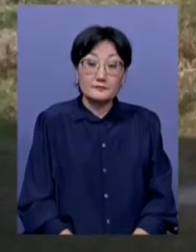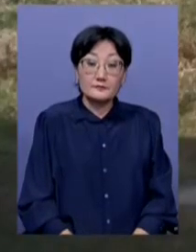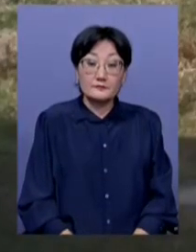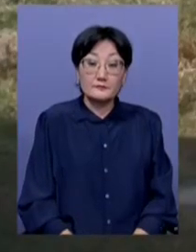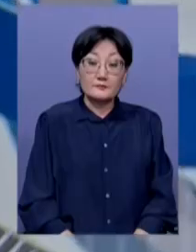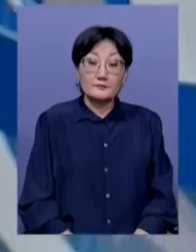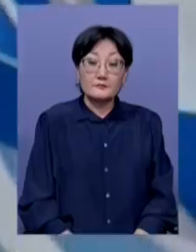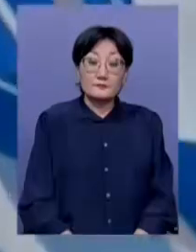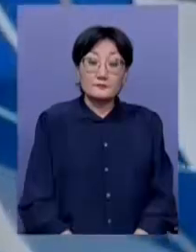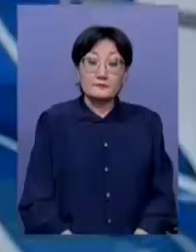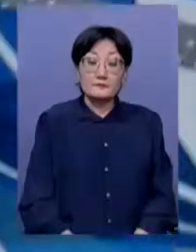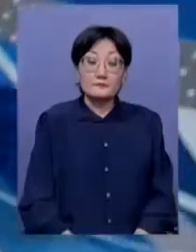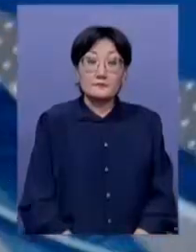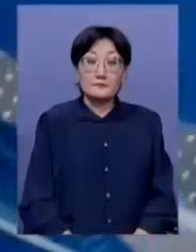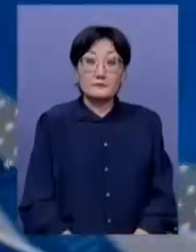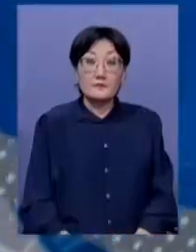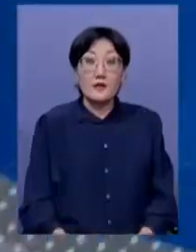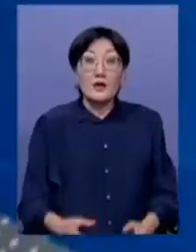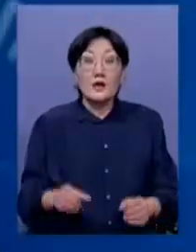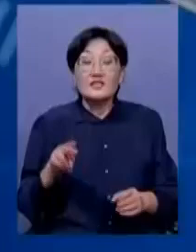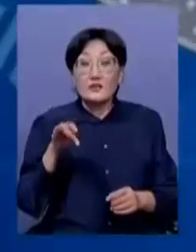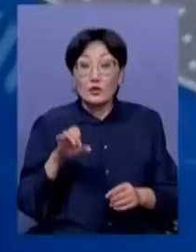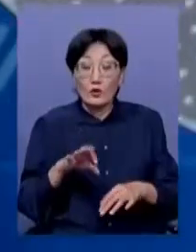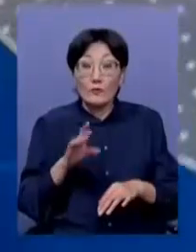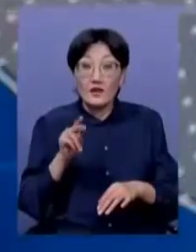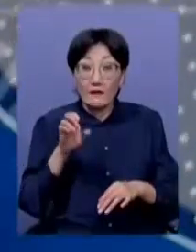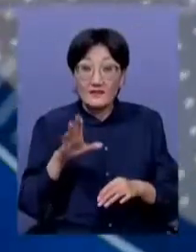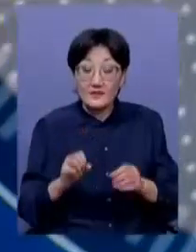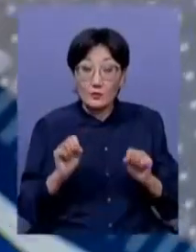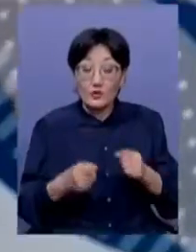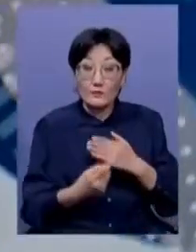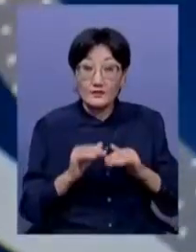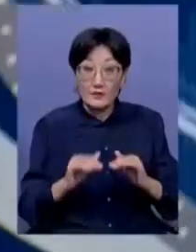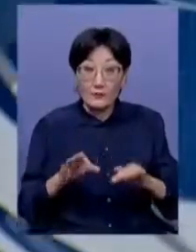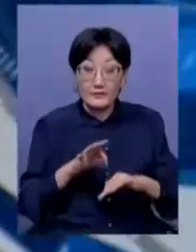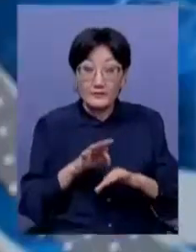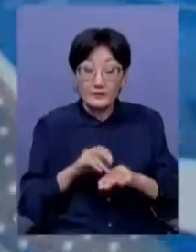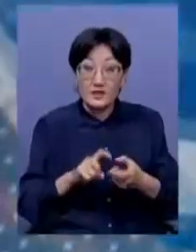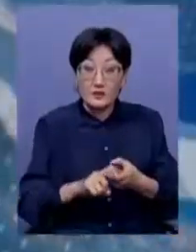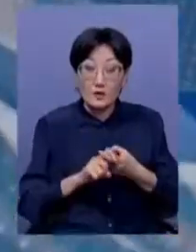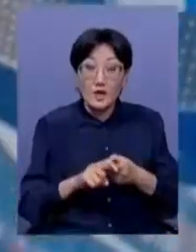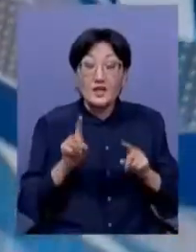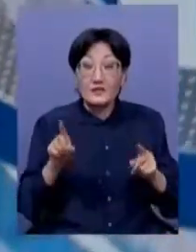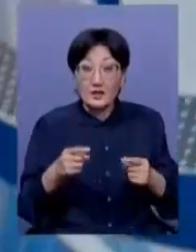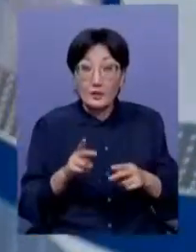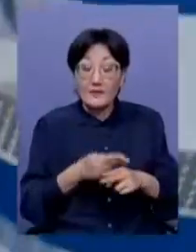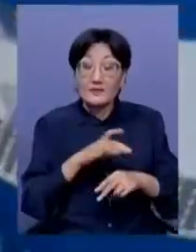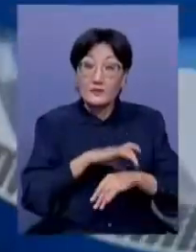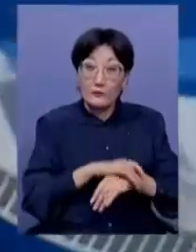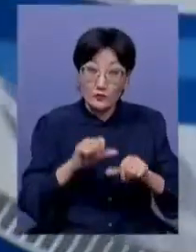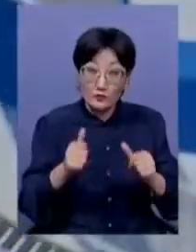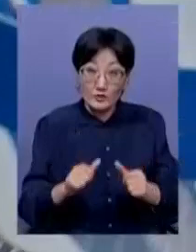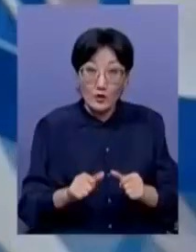Жамбылская область. Синдром Кавасаки может появиться у детей, переболевших коронавирусом даже в бессимптомной